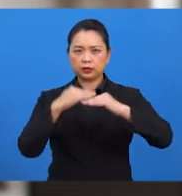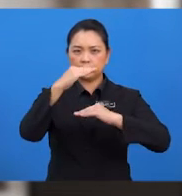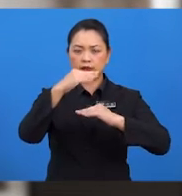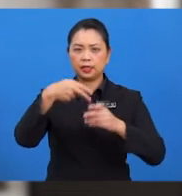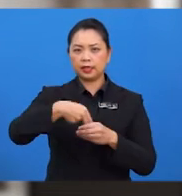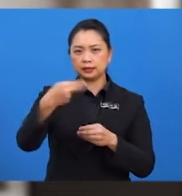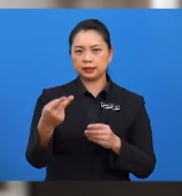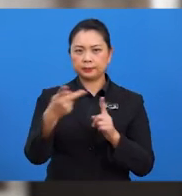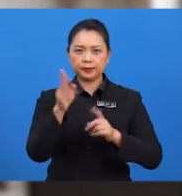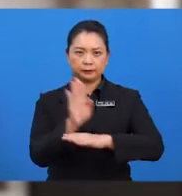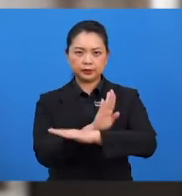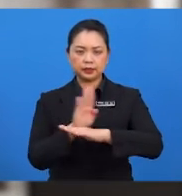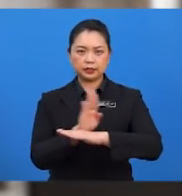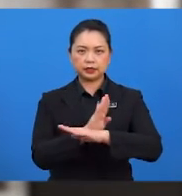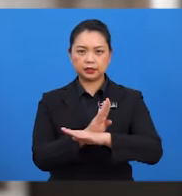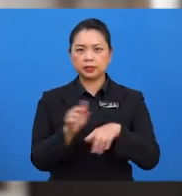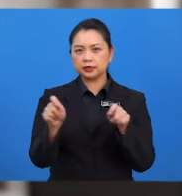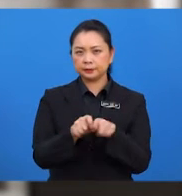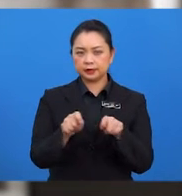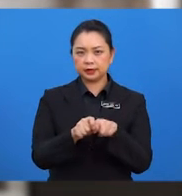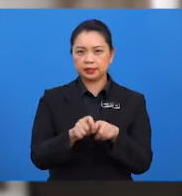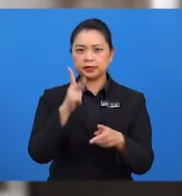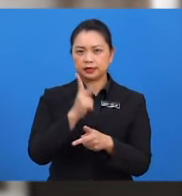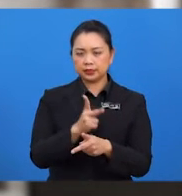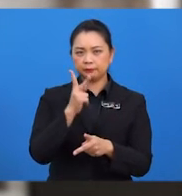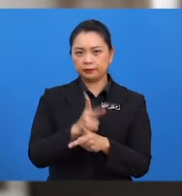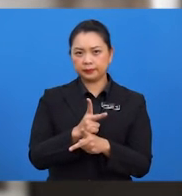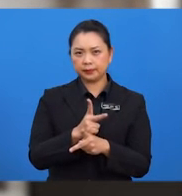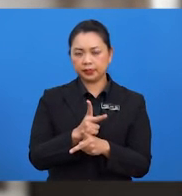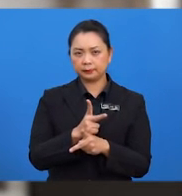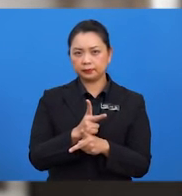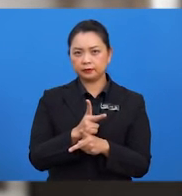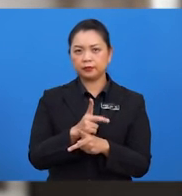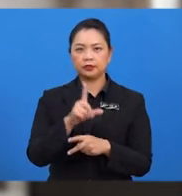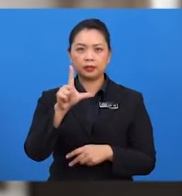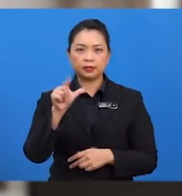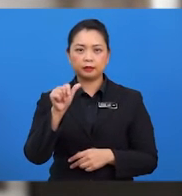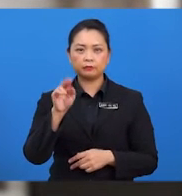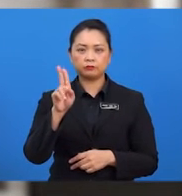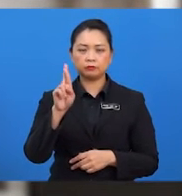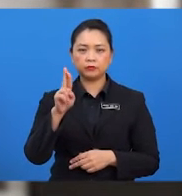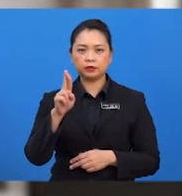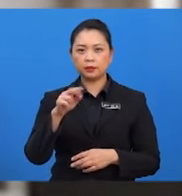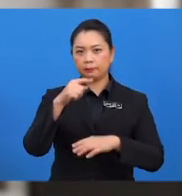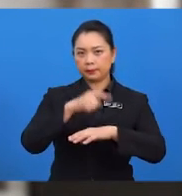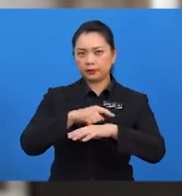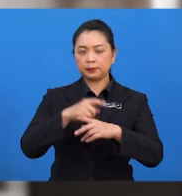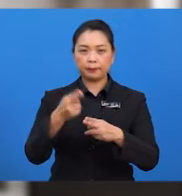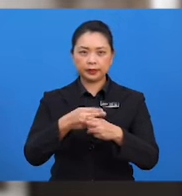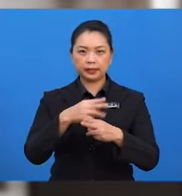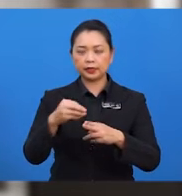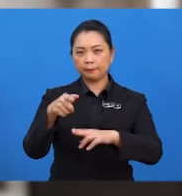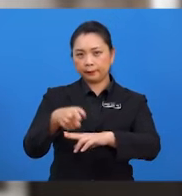lagi hasil kepada perniagaan seperti simpanan, pelaburan jangka pendek dan jangka